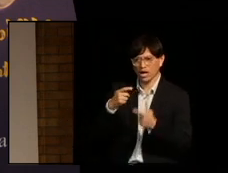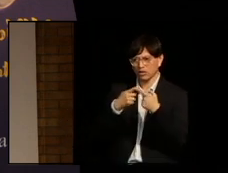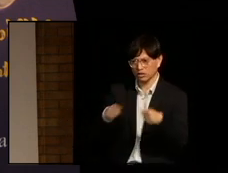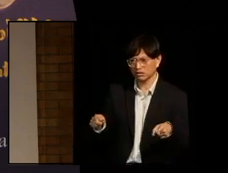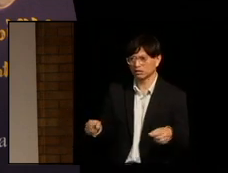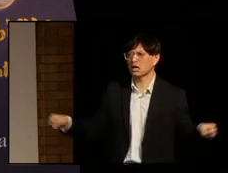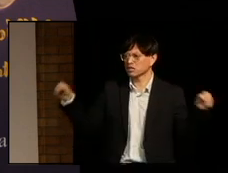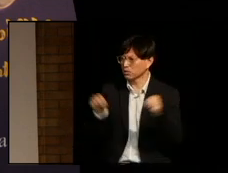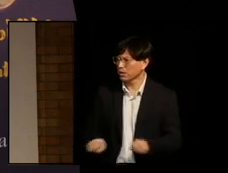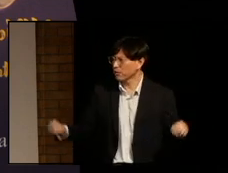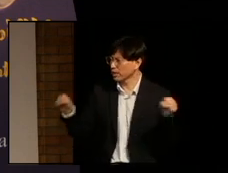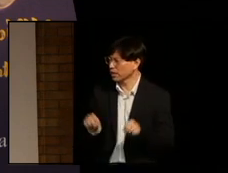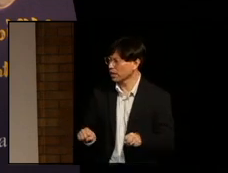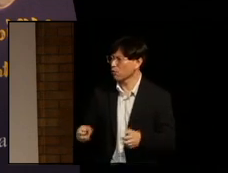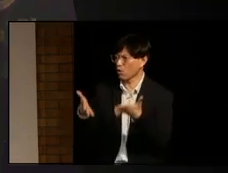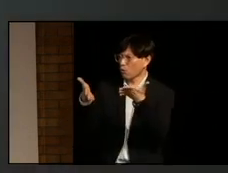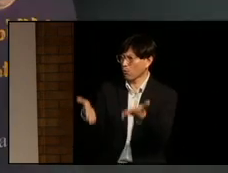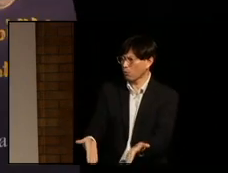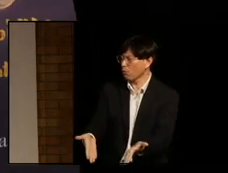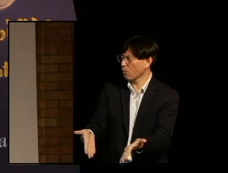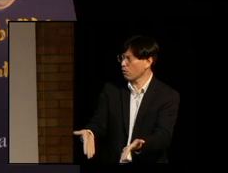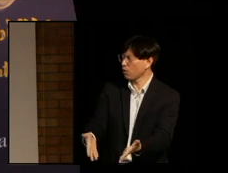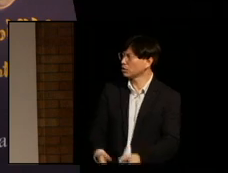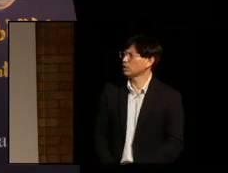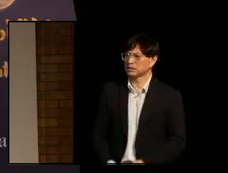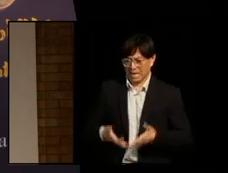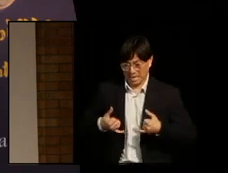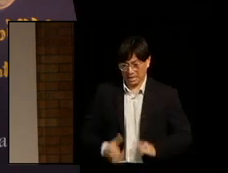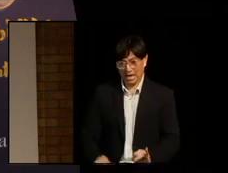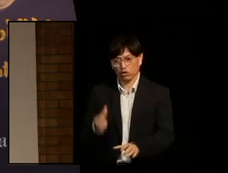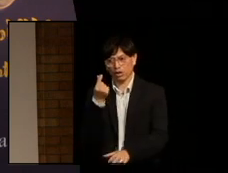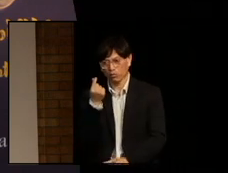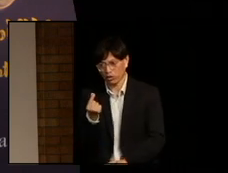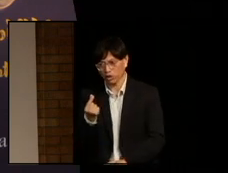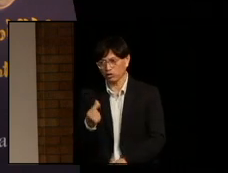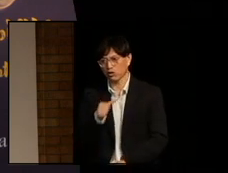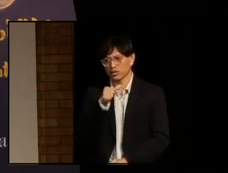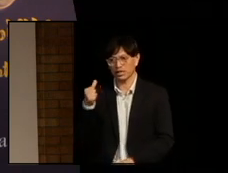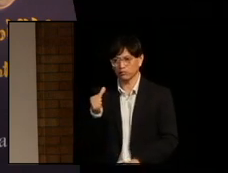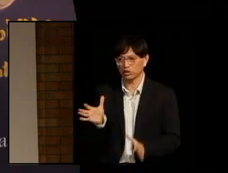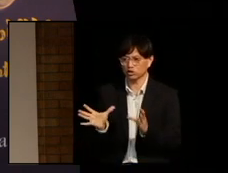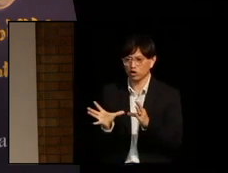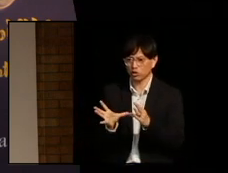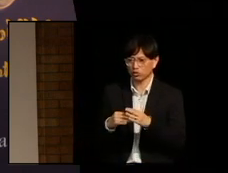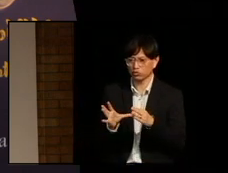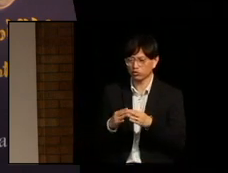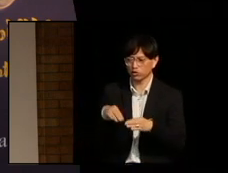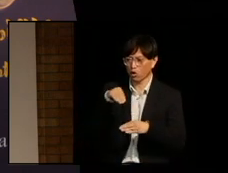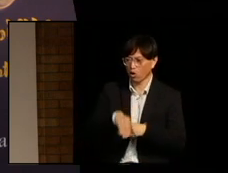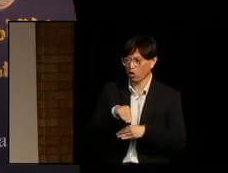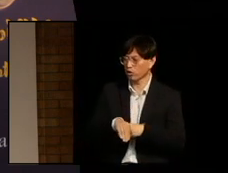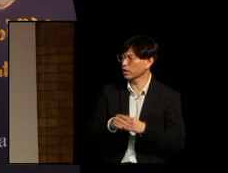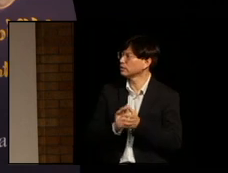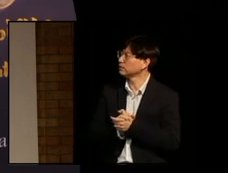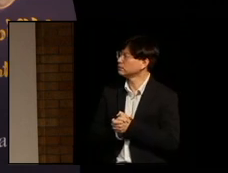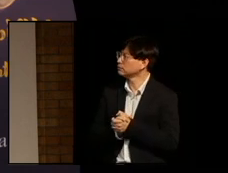prepariamo e quindi adesso è nato da pochissimo questo servizio inclusione Nella mia parrocchia dove